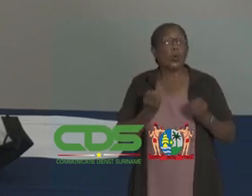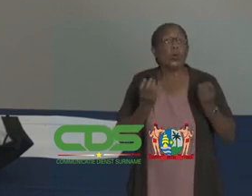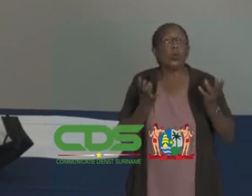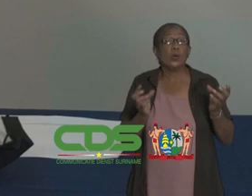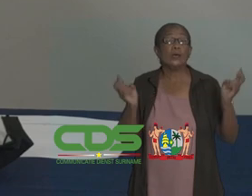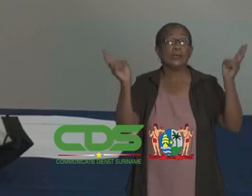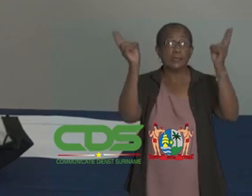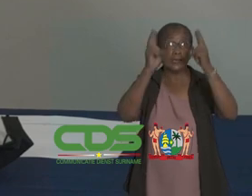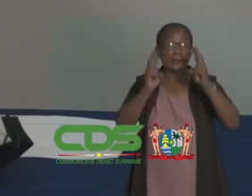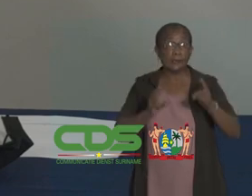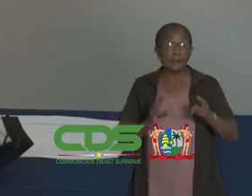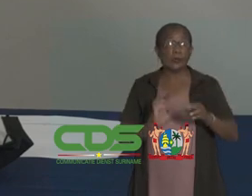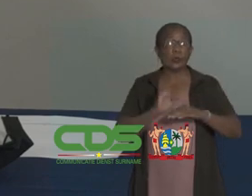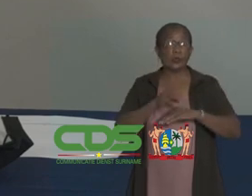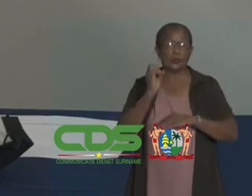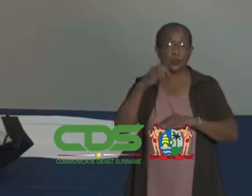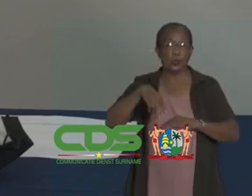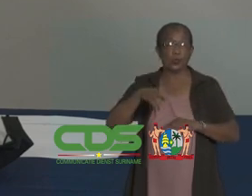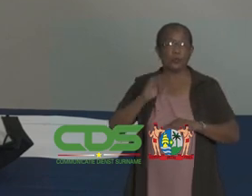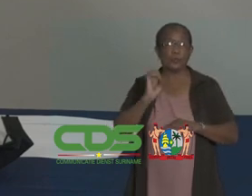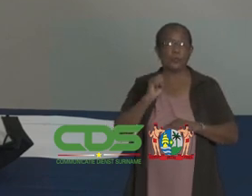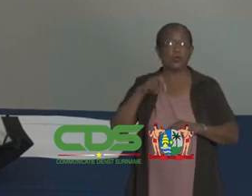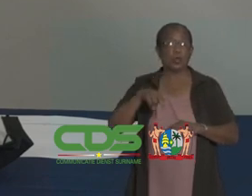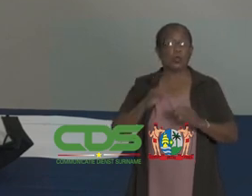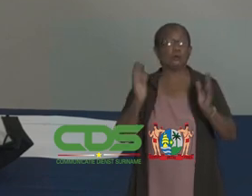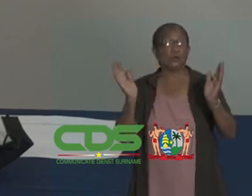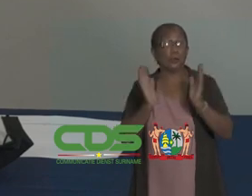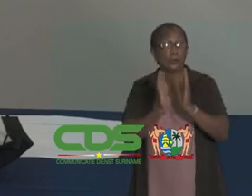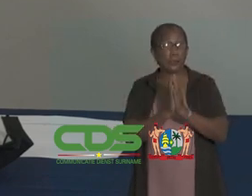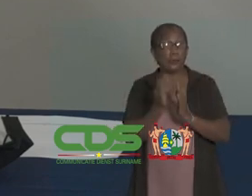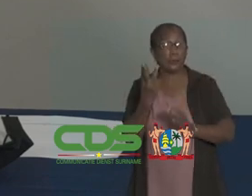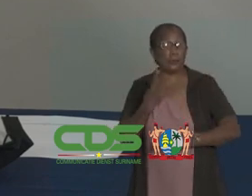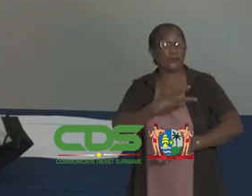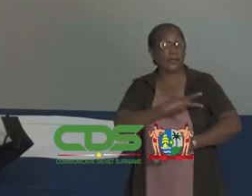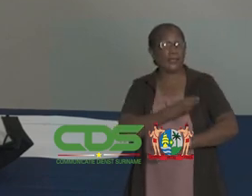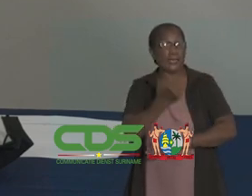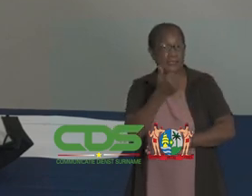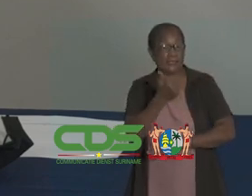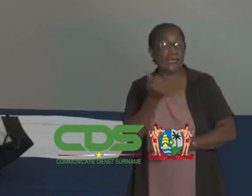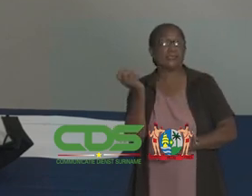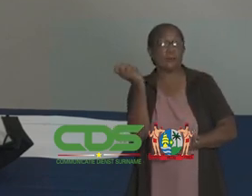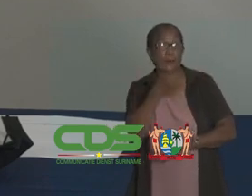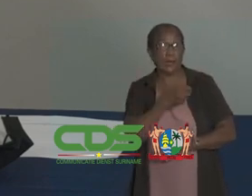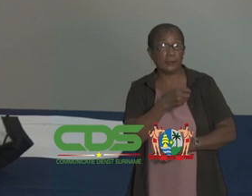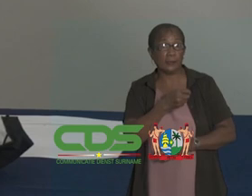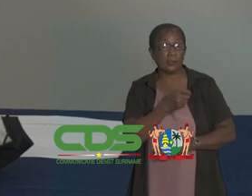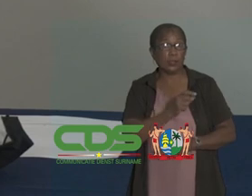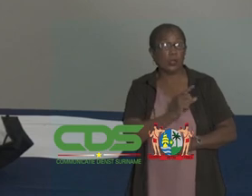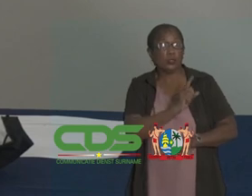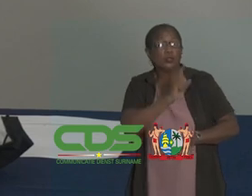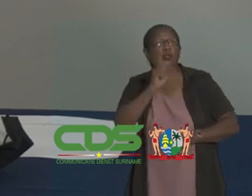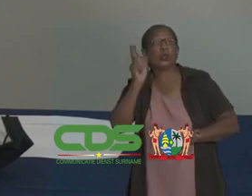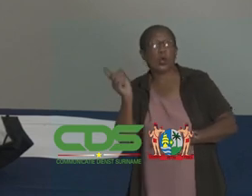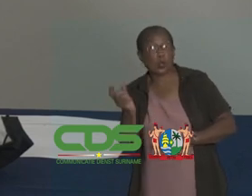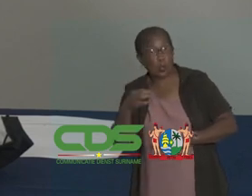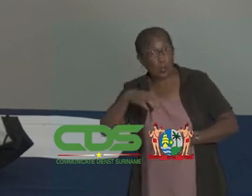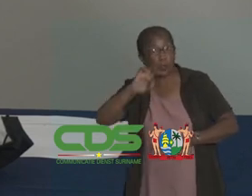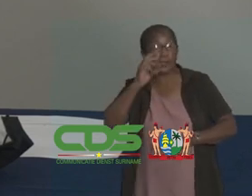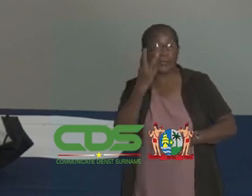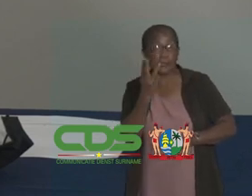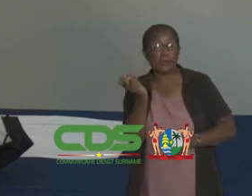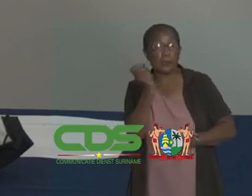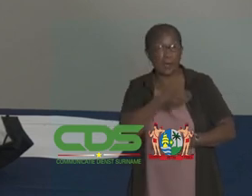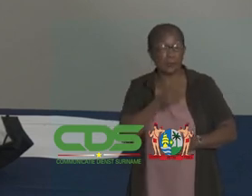internationaal over Omicron wordt gedaan. Zij hebben de termijn voor de booster teruggebracht van 6 maanden naar 3 maanden. Dat overwegen wij ook